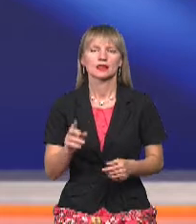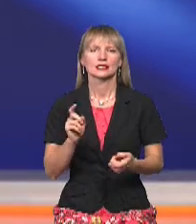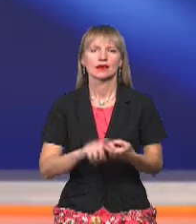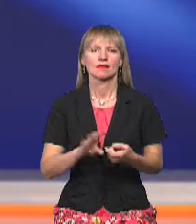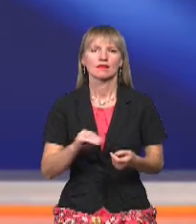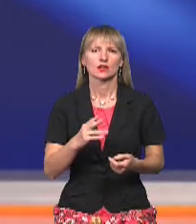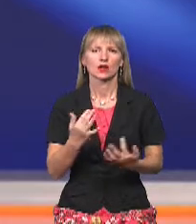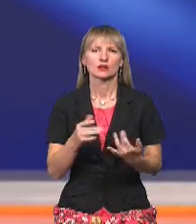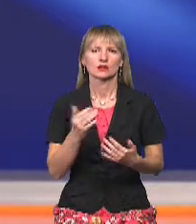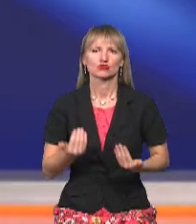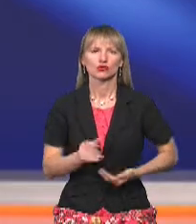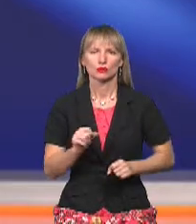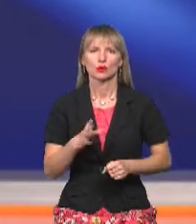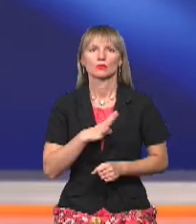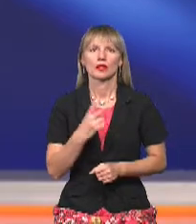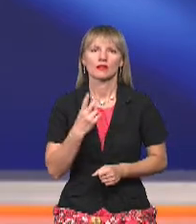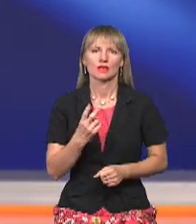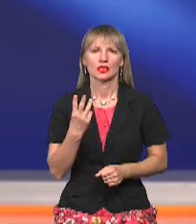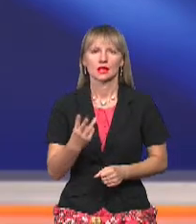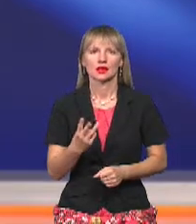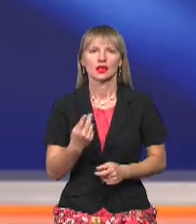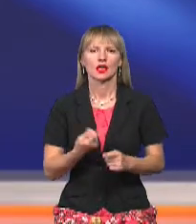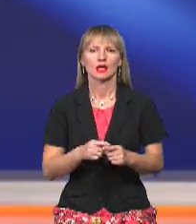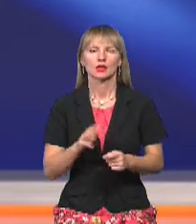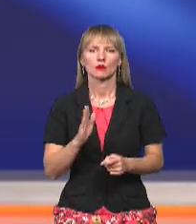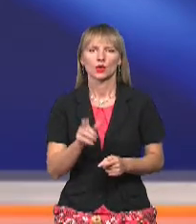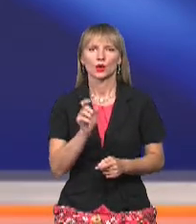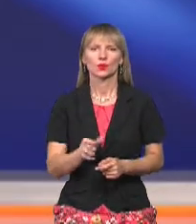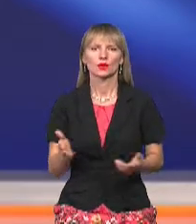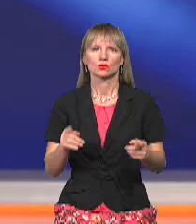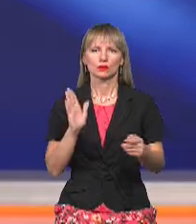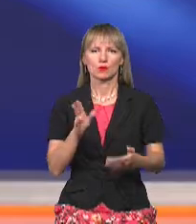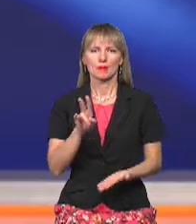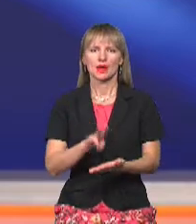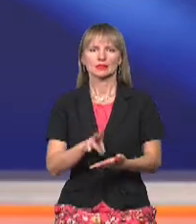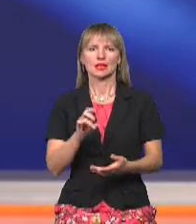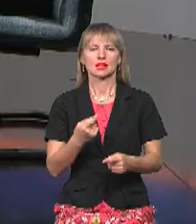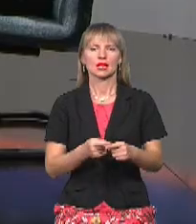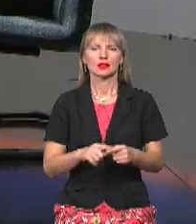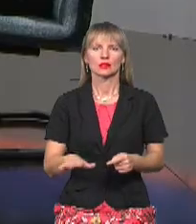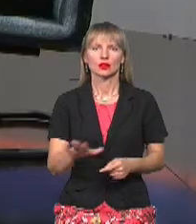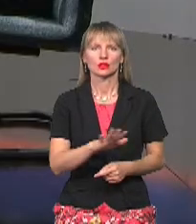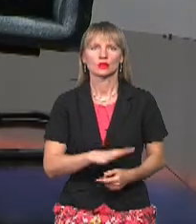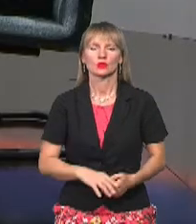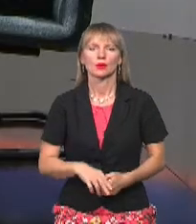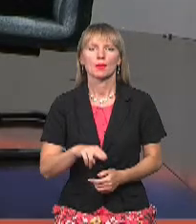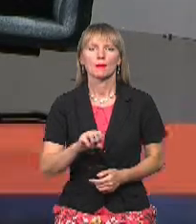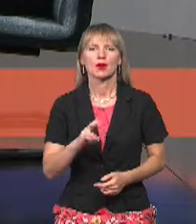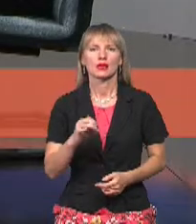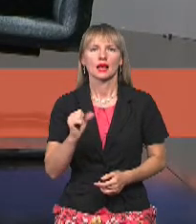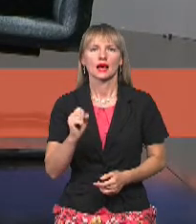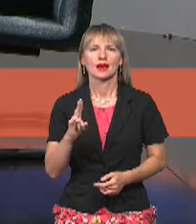кількості мешканців. Може бути два, три, але це будуть люди, які будуть постійно на цій території. Пане Андрію,